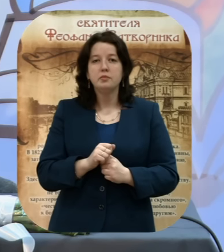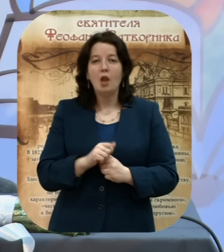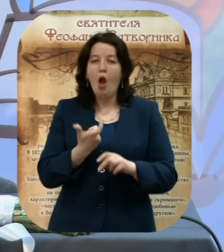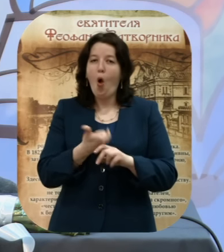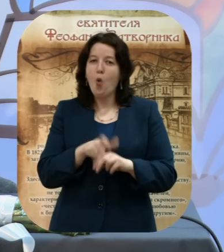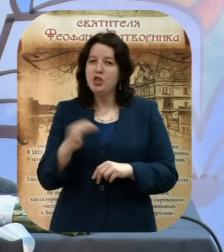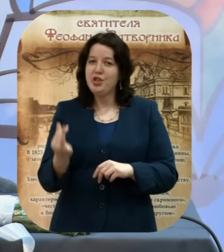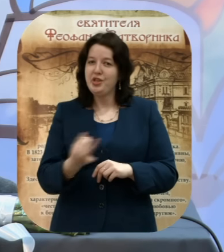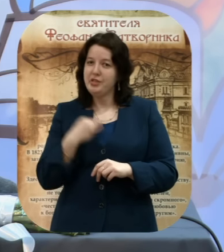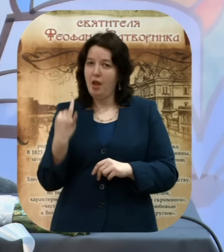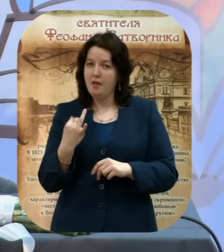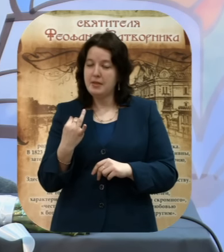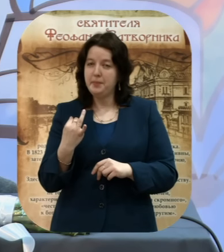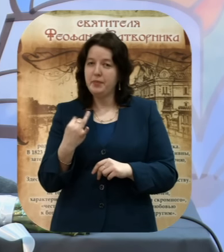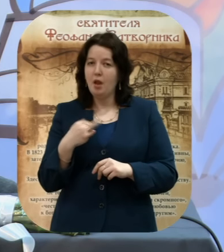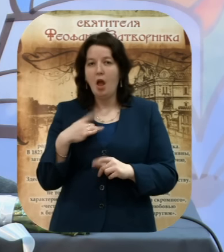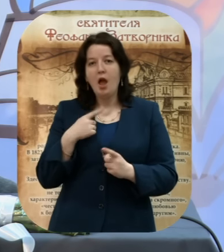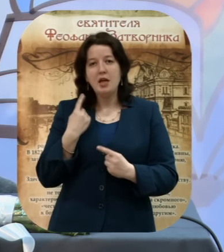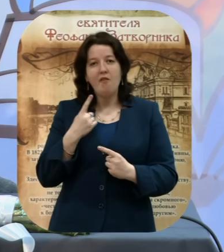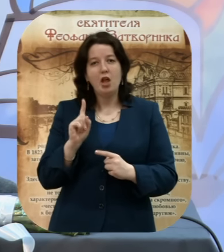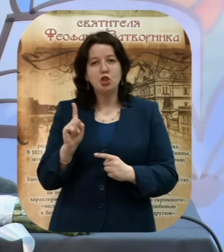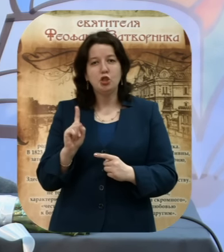Очень интересно, кстати, говоря, что